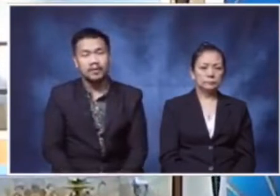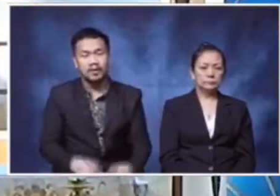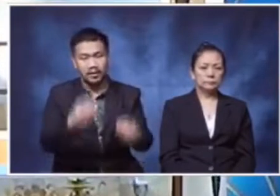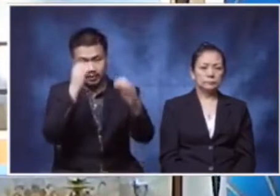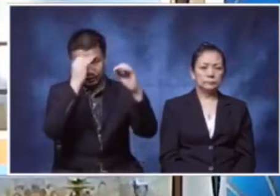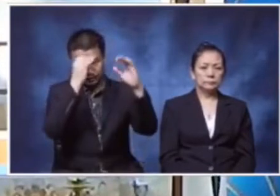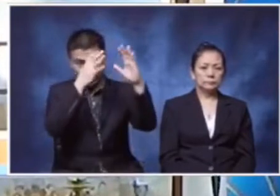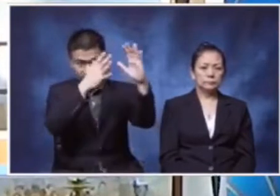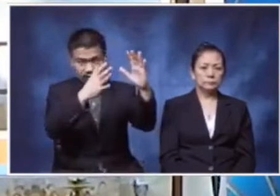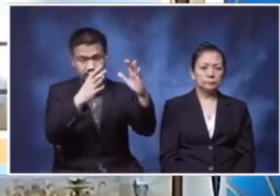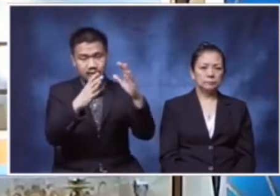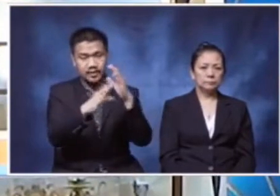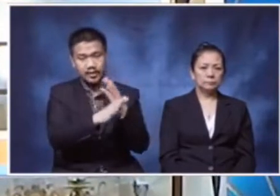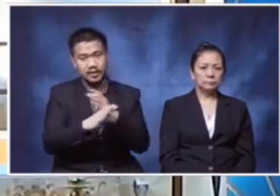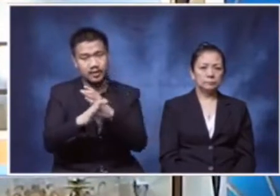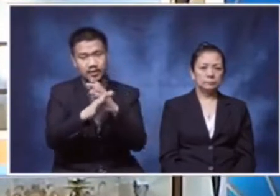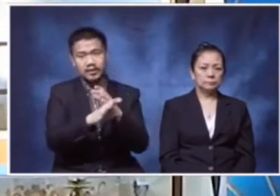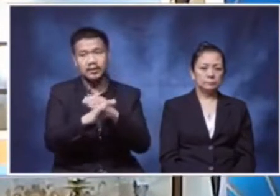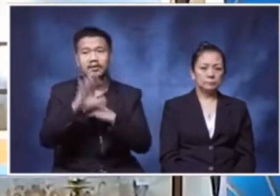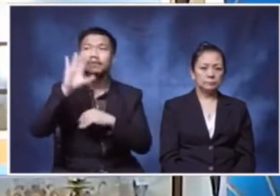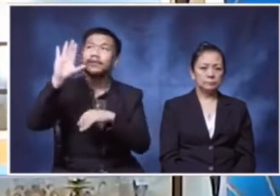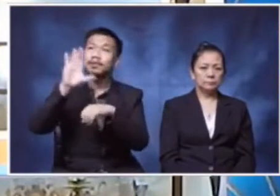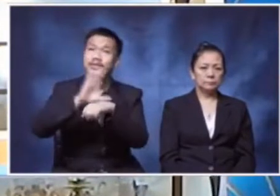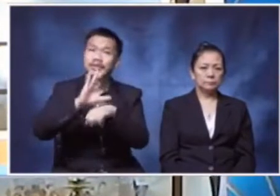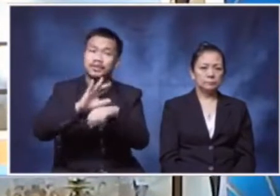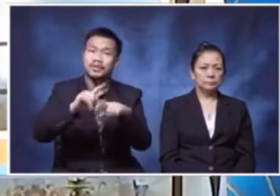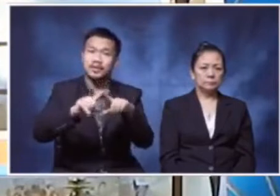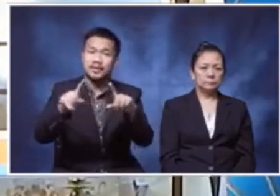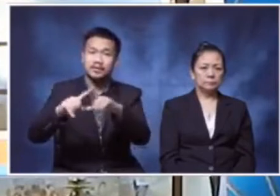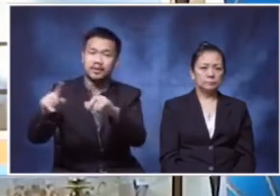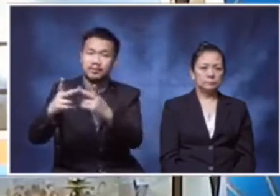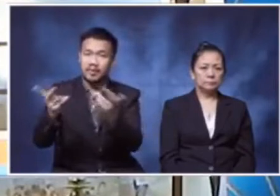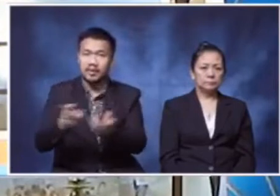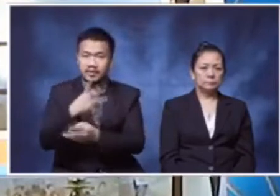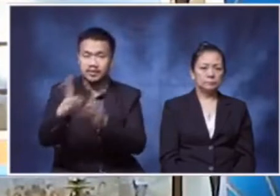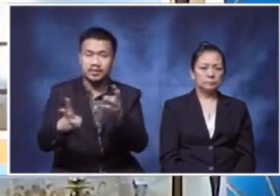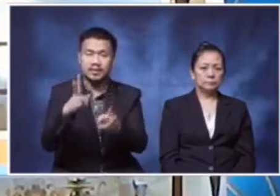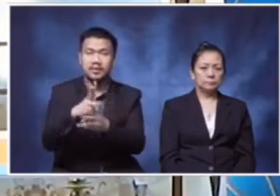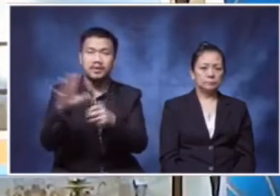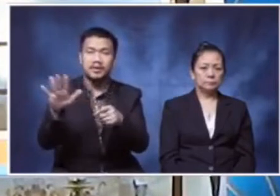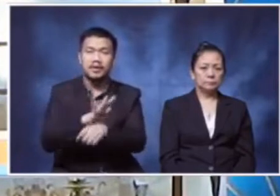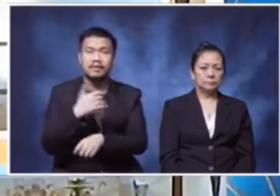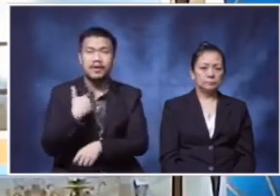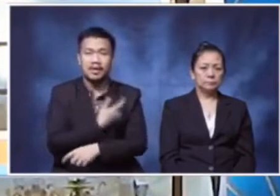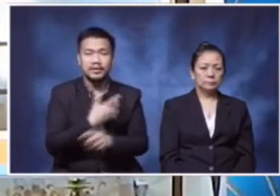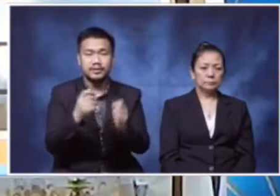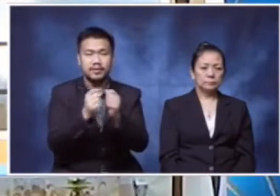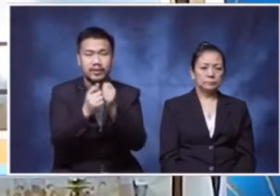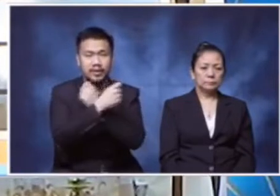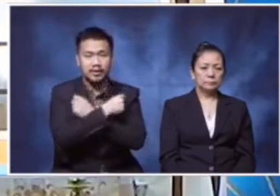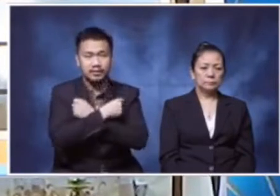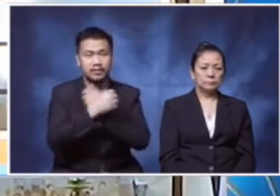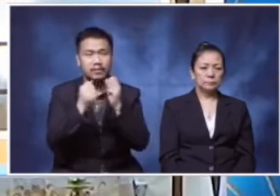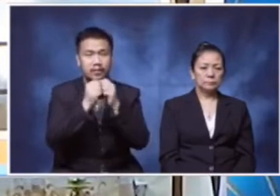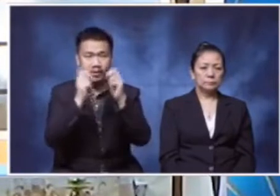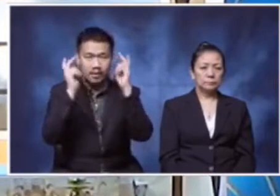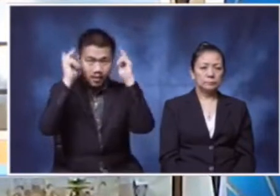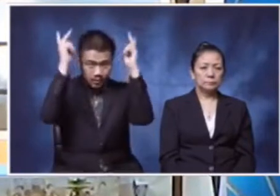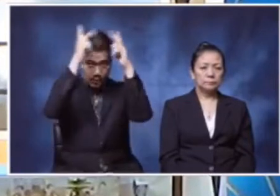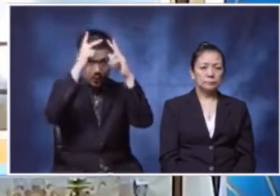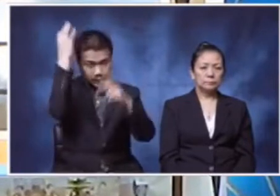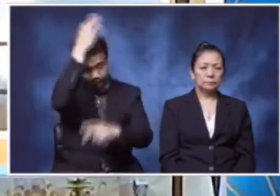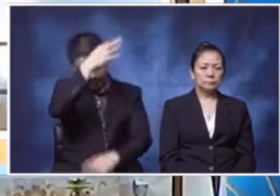Amalingapin mo ang iyong simbahan na laganap sa buong daigdig. Puspusin mo kami sa pag-ibig kay San